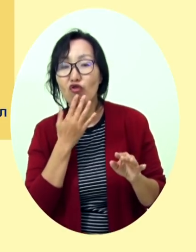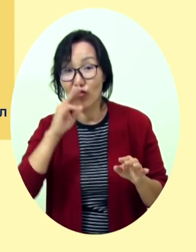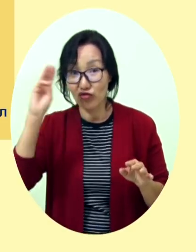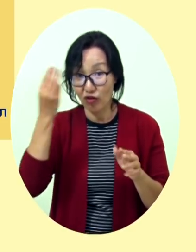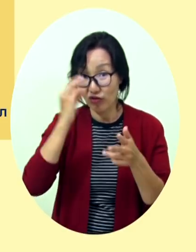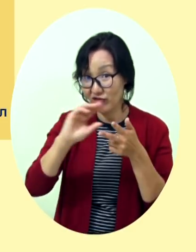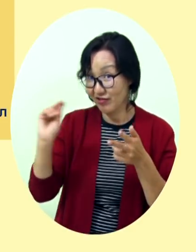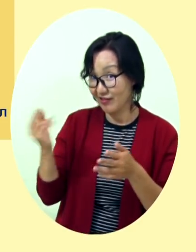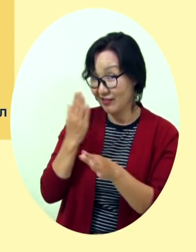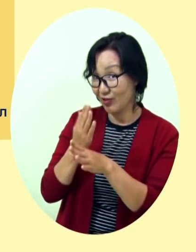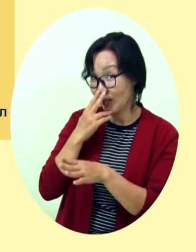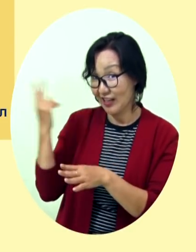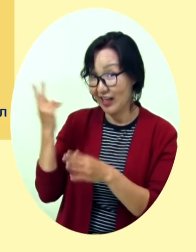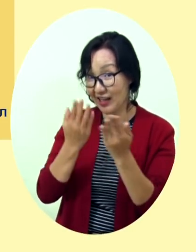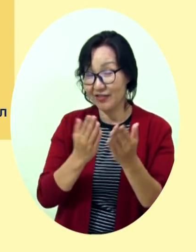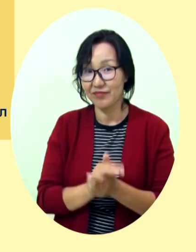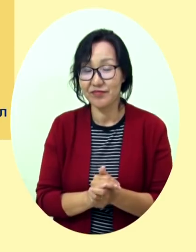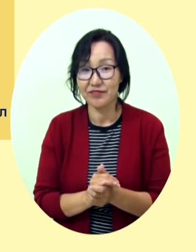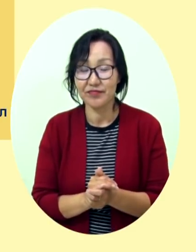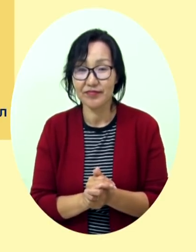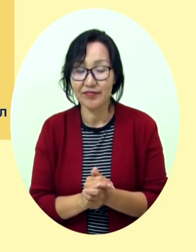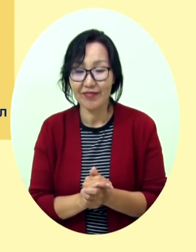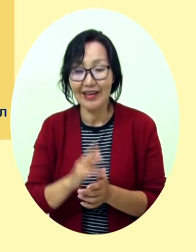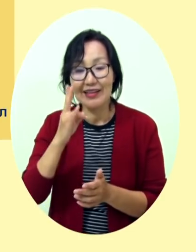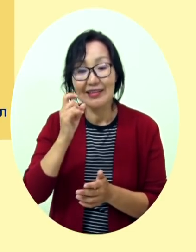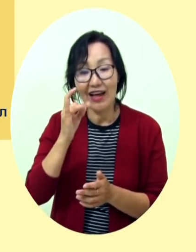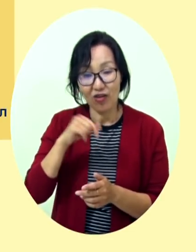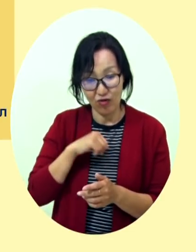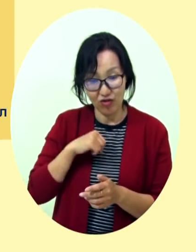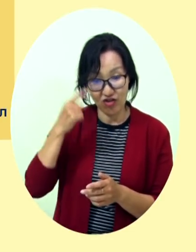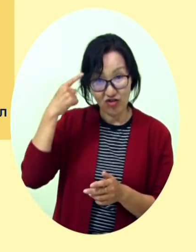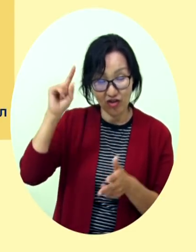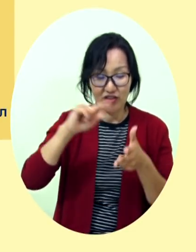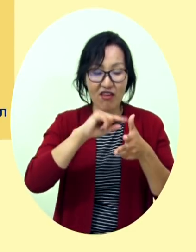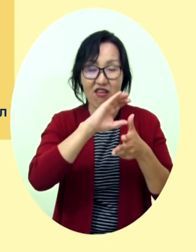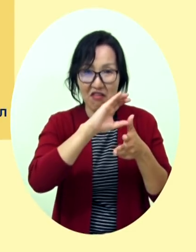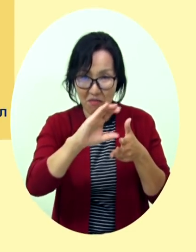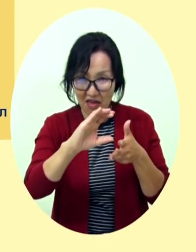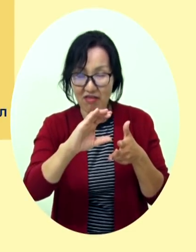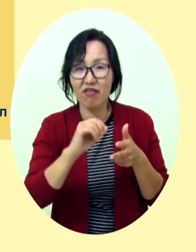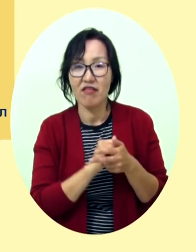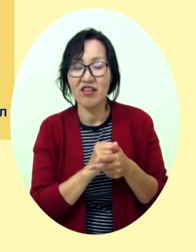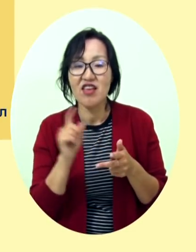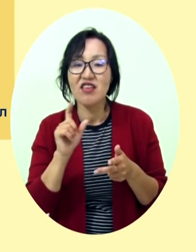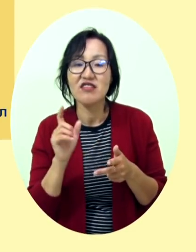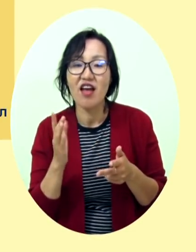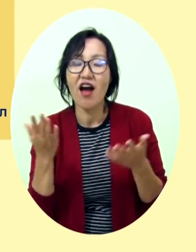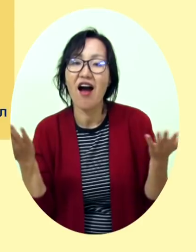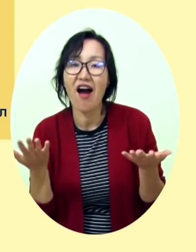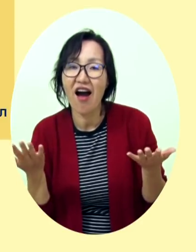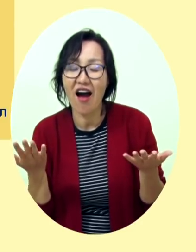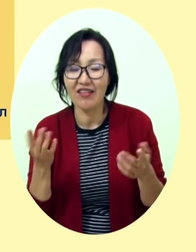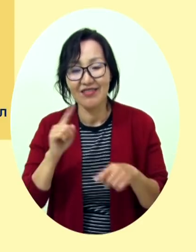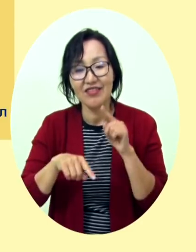өрөнгөөр тодруулан оруулж гисэн байгаа. Наран их цохиохдоо эхлэл хэсэгтээ хизээ,